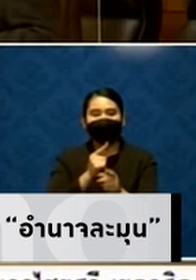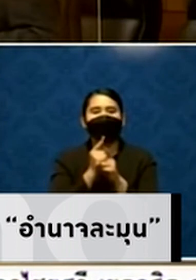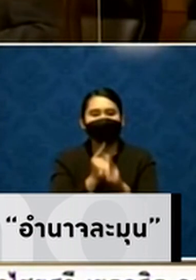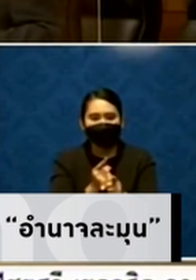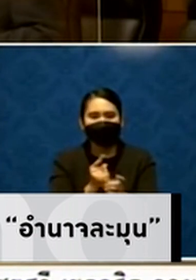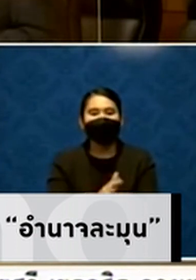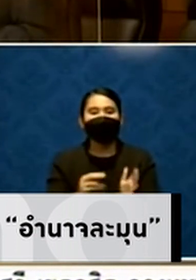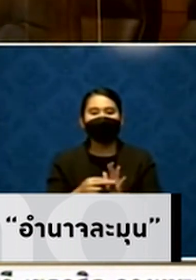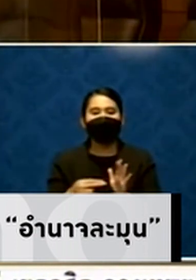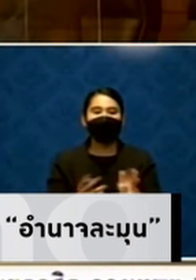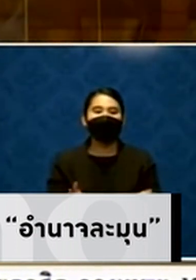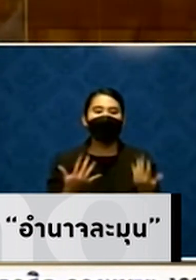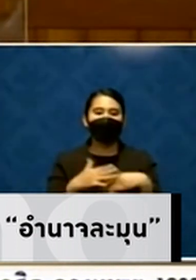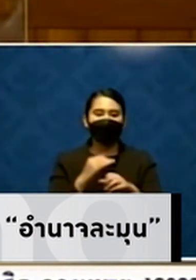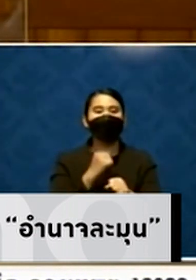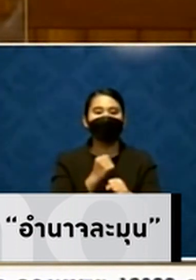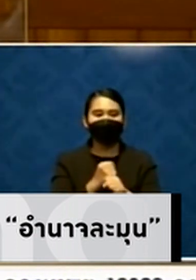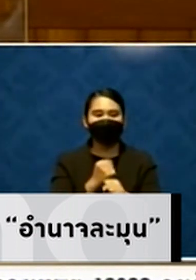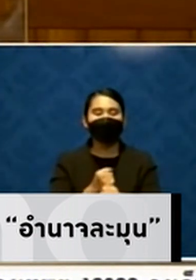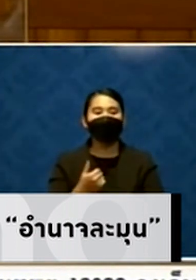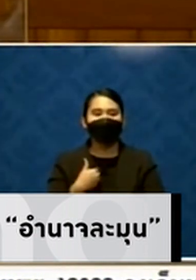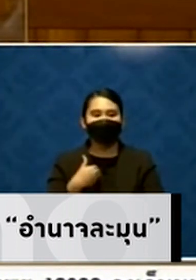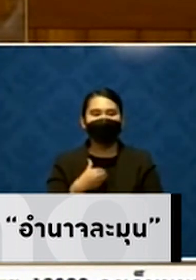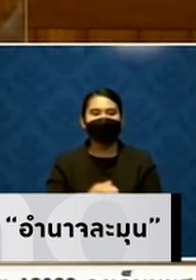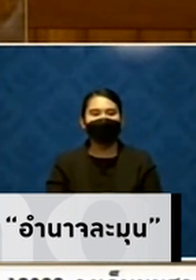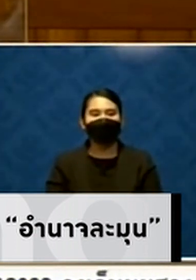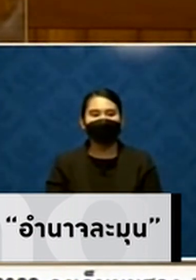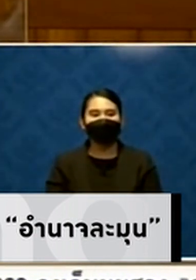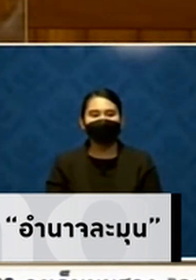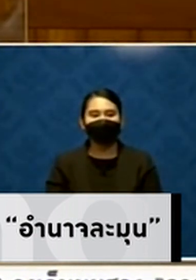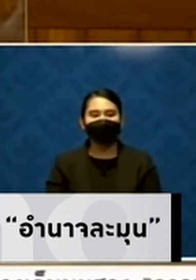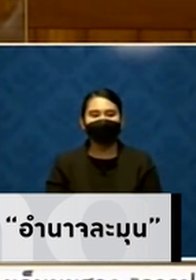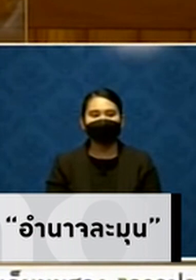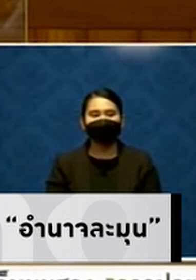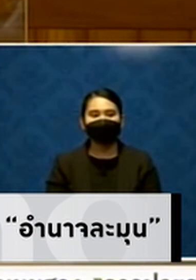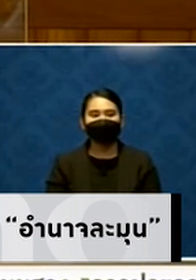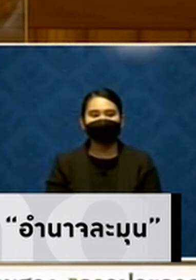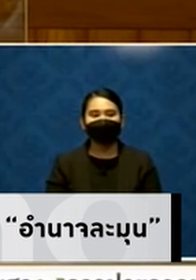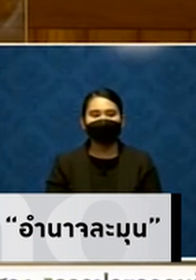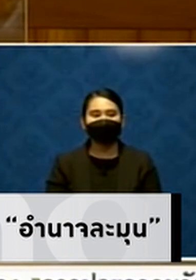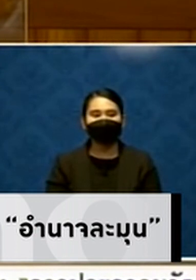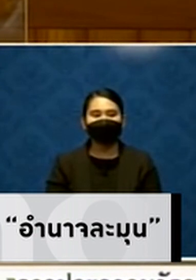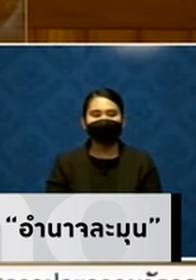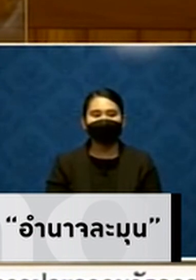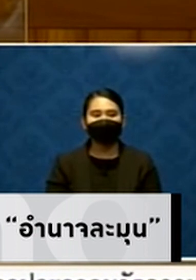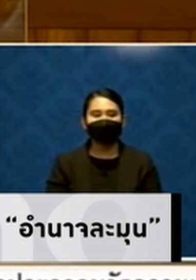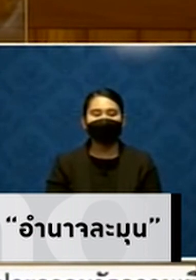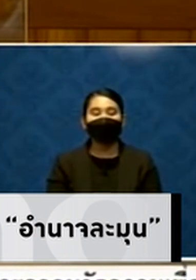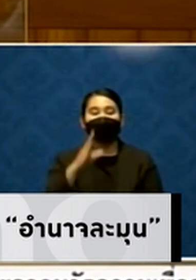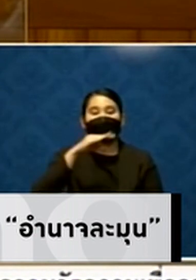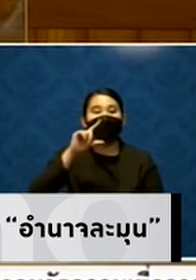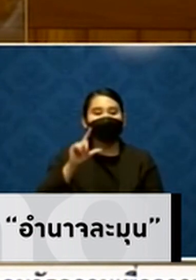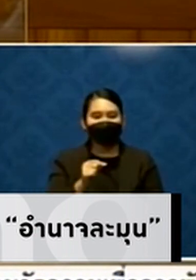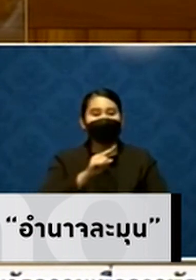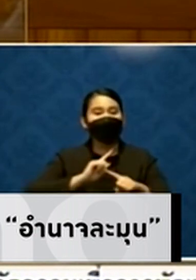ไปร่วมดำเนินการควบคู่กับเป้าหมายของการพัฒนาที่ยั่งยืนเพราะฉะนั้นในประเทศแอฟริกาหลายประเทศ